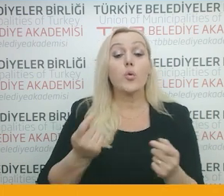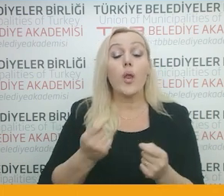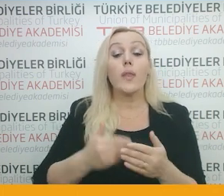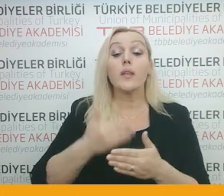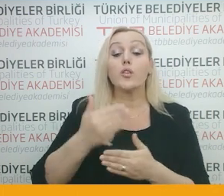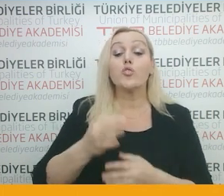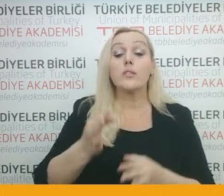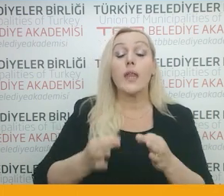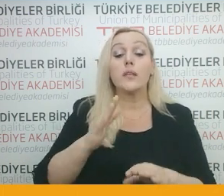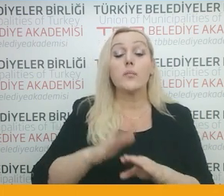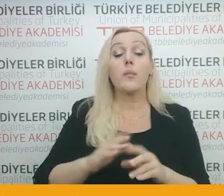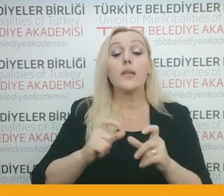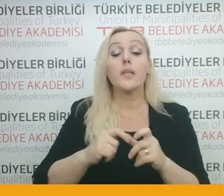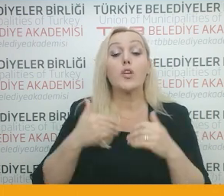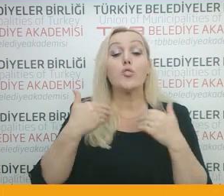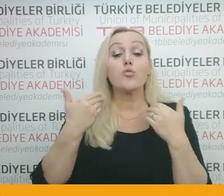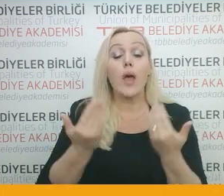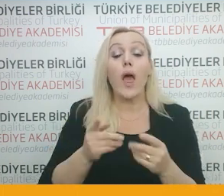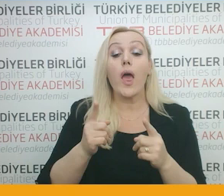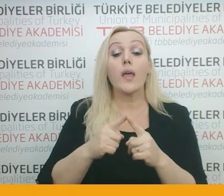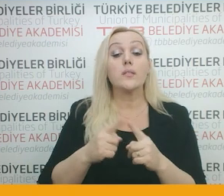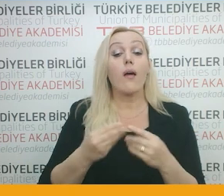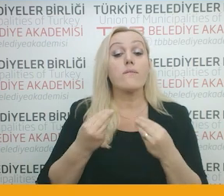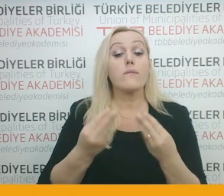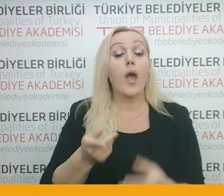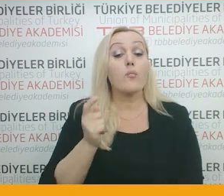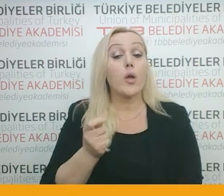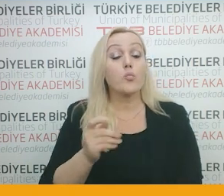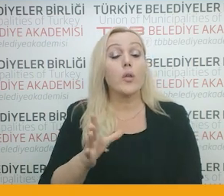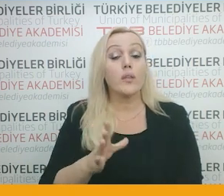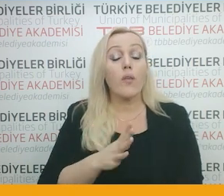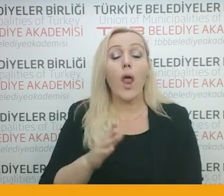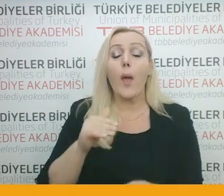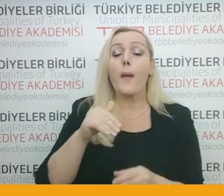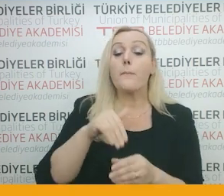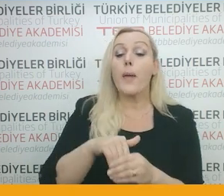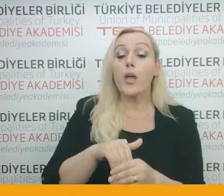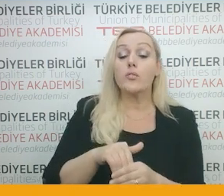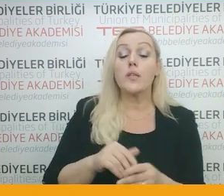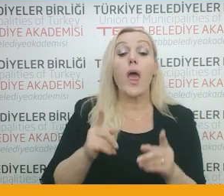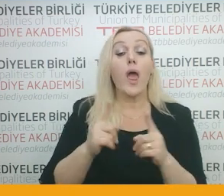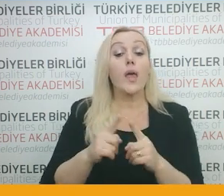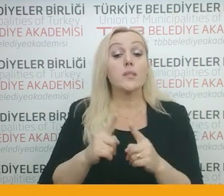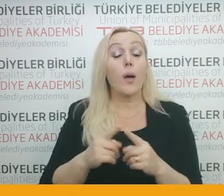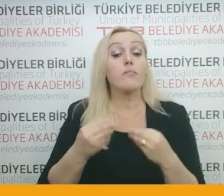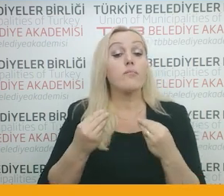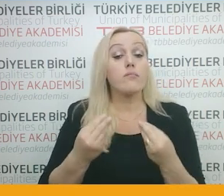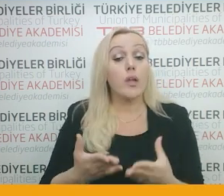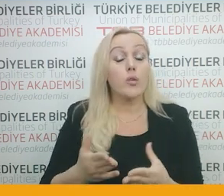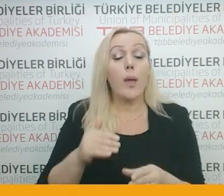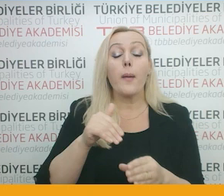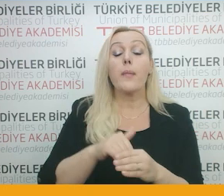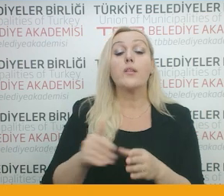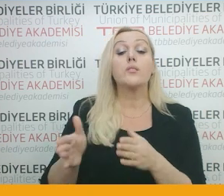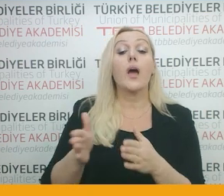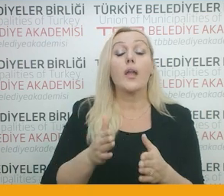yapan Sayıştay'a hesap verme sorumluluğumuz var. Sayıştay aracılığıyla meclise hesap veriyoruz. Dolayısıyla meclis